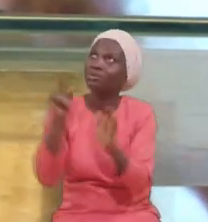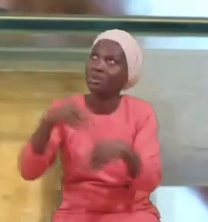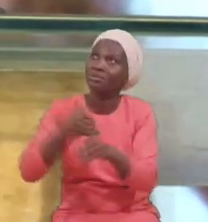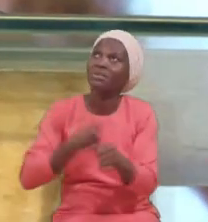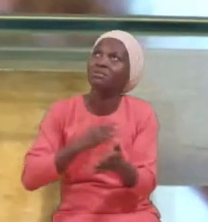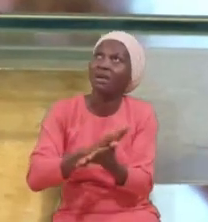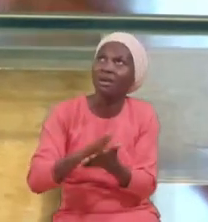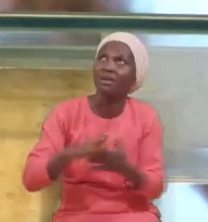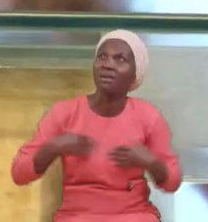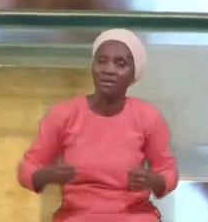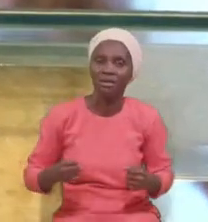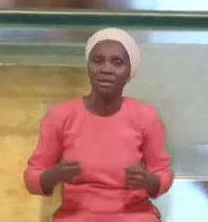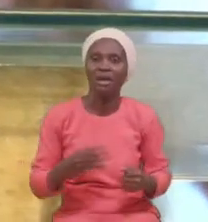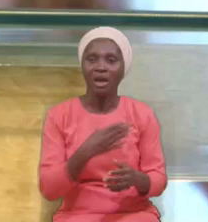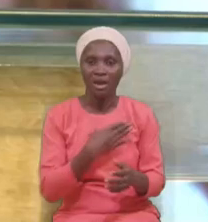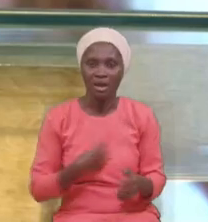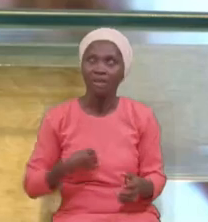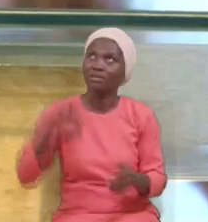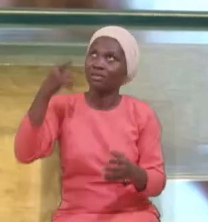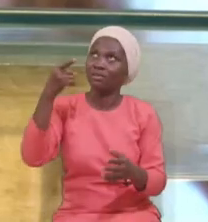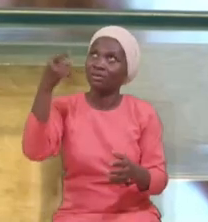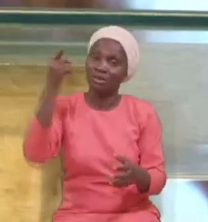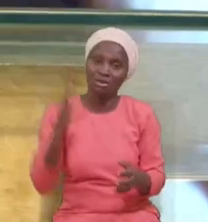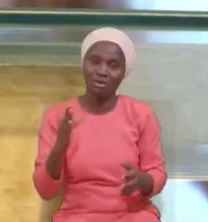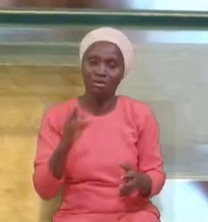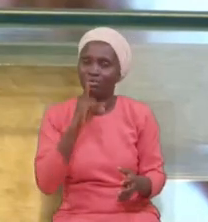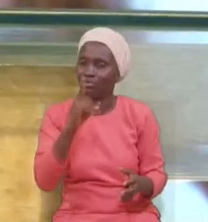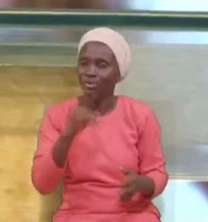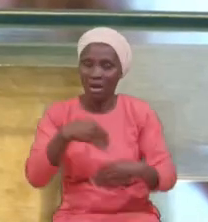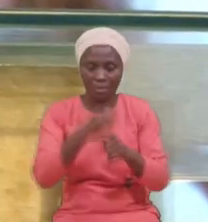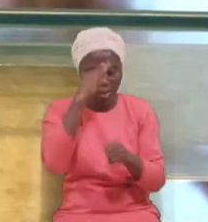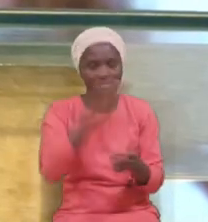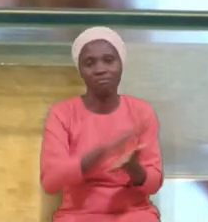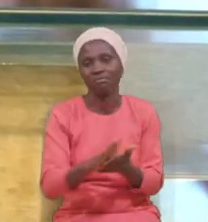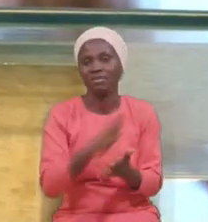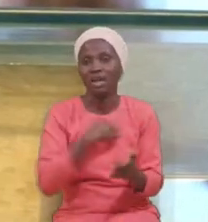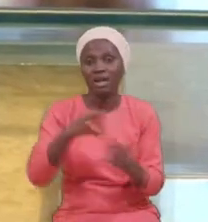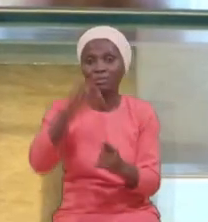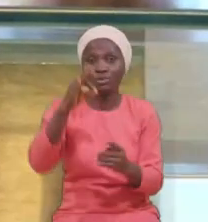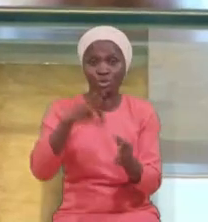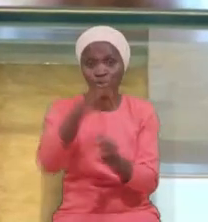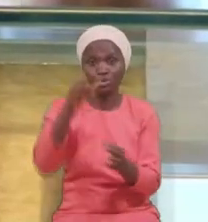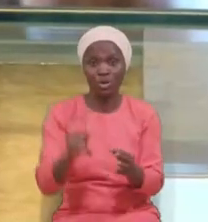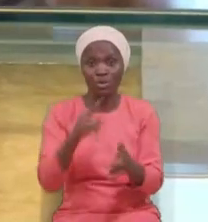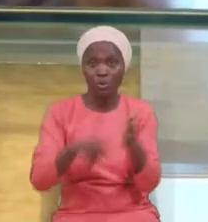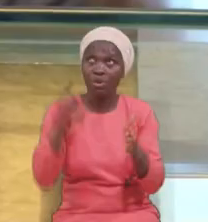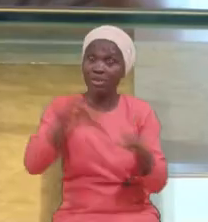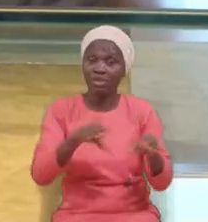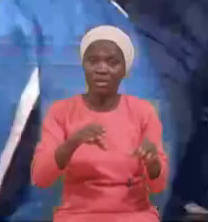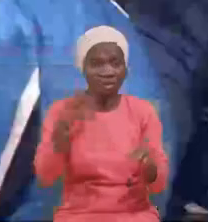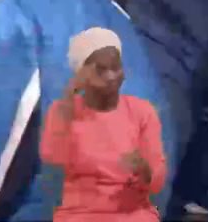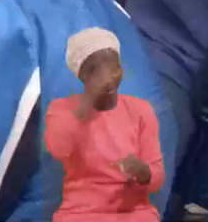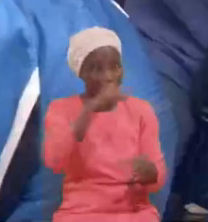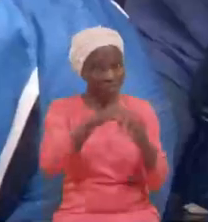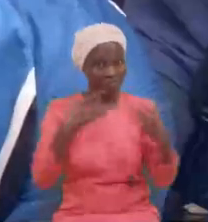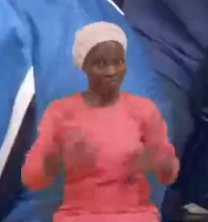rien sentir. Mais si tu le veux, rends-moi pur. Le Seigneur l'a rendu pur. Spirituellement, ce qu'il a fait pour lui, dans le physique, le Seigneur